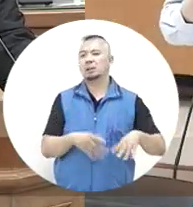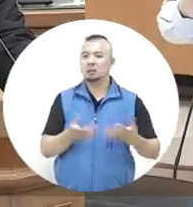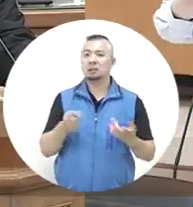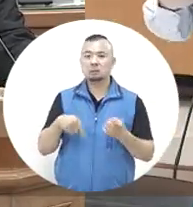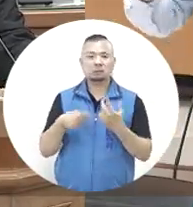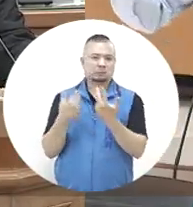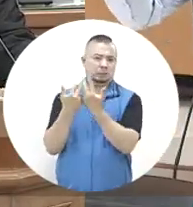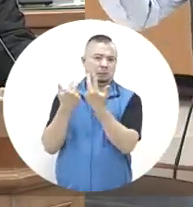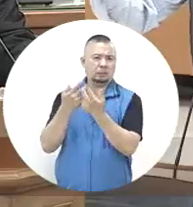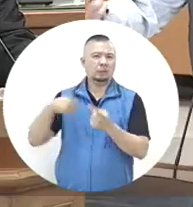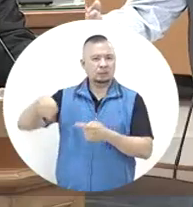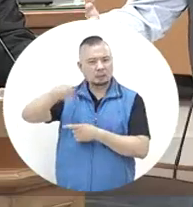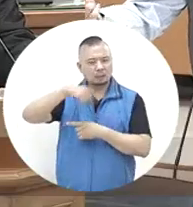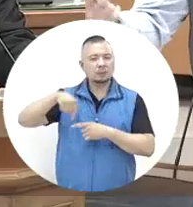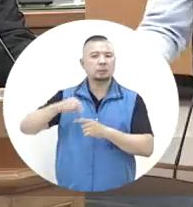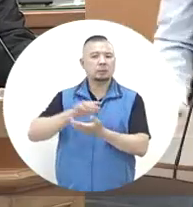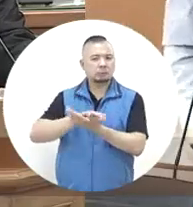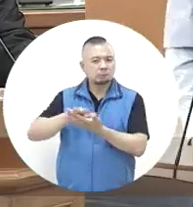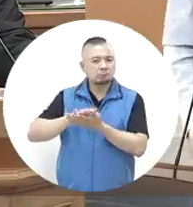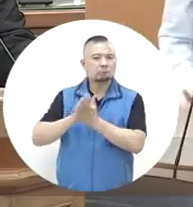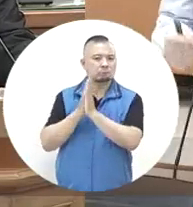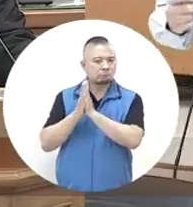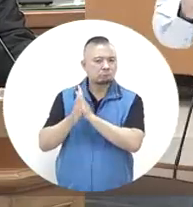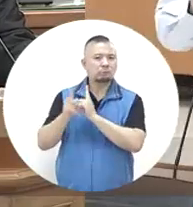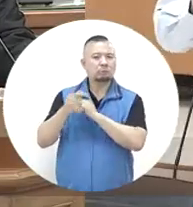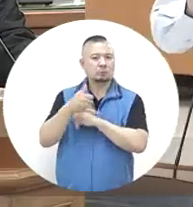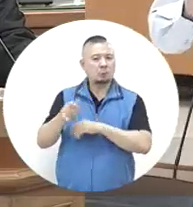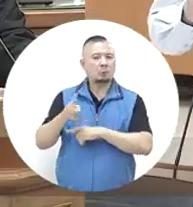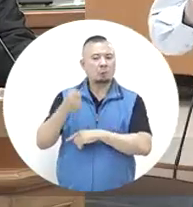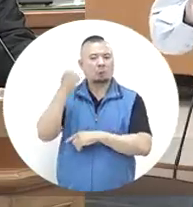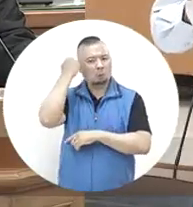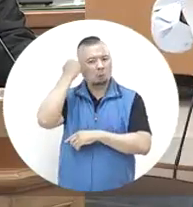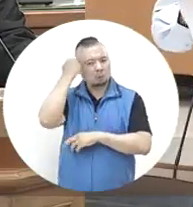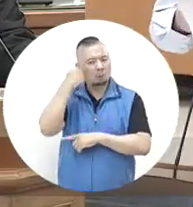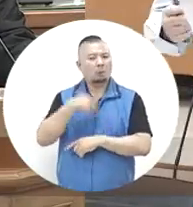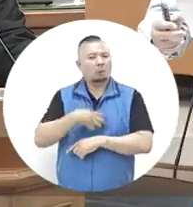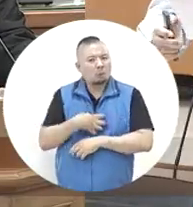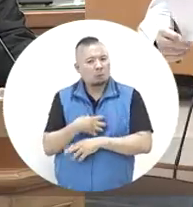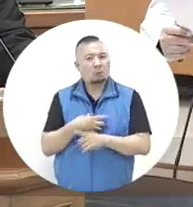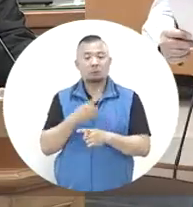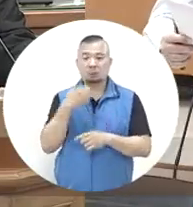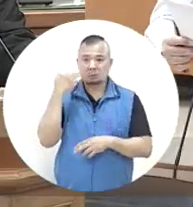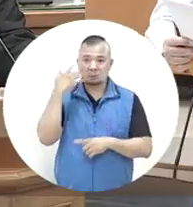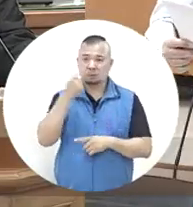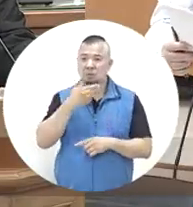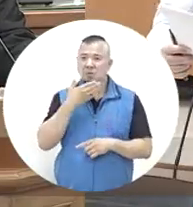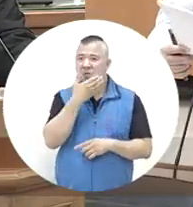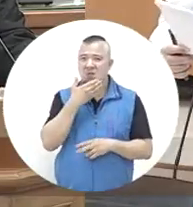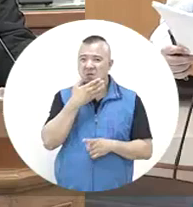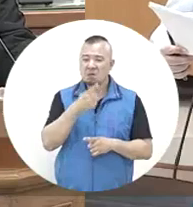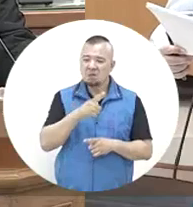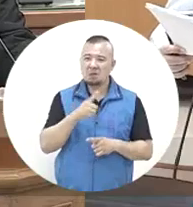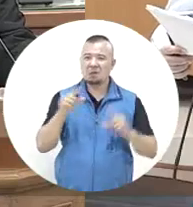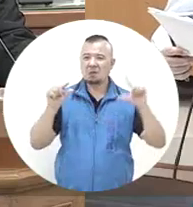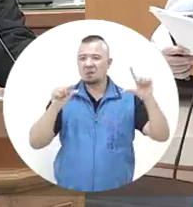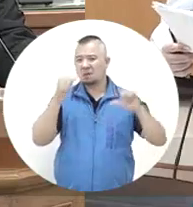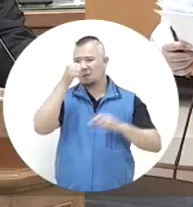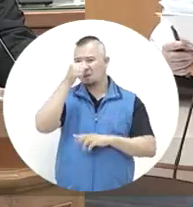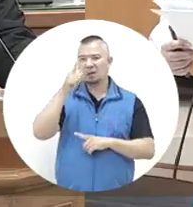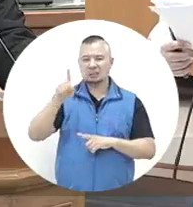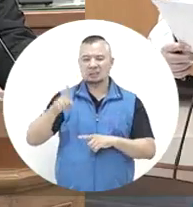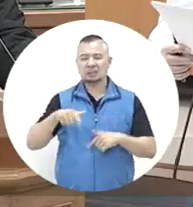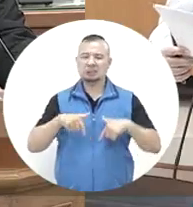累的，但是我们福利什么的还是输他，这样子就有点让人家心里不太平衡了。然后再请市长跟那个我们环保局之